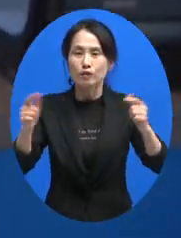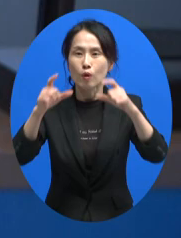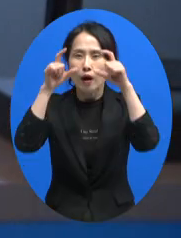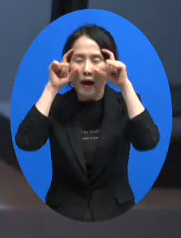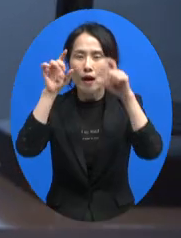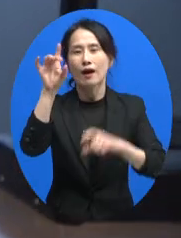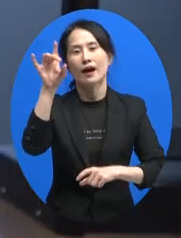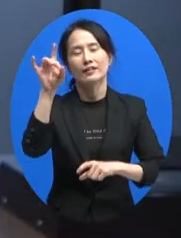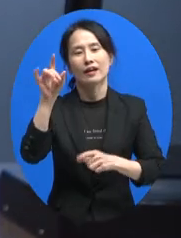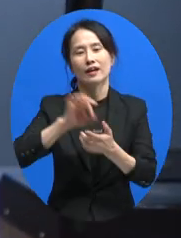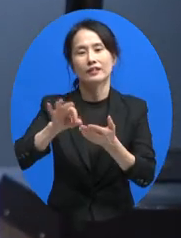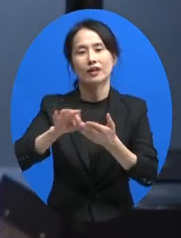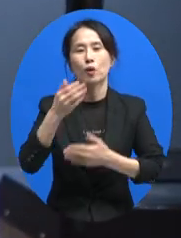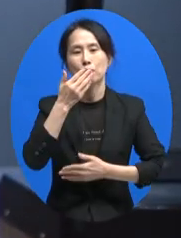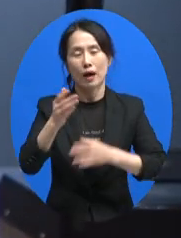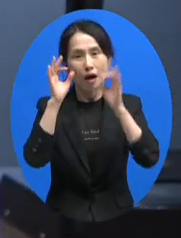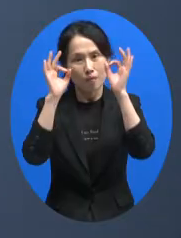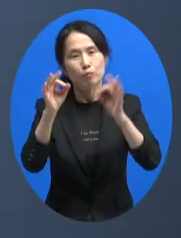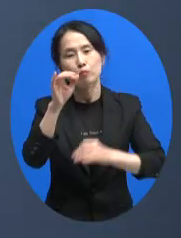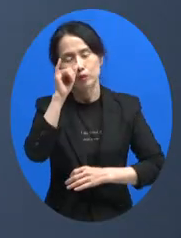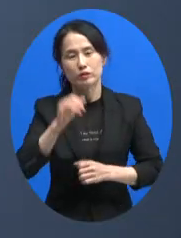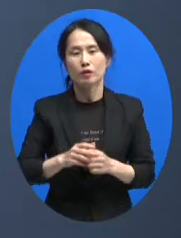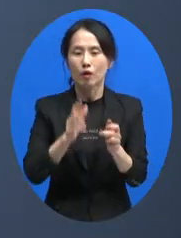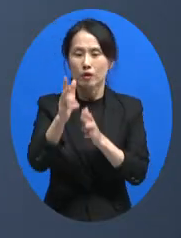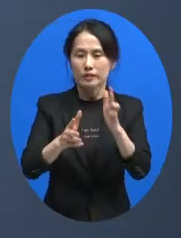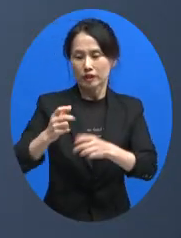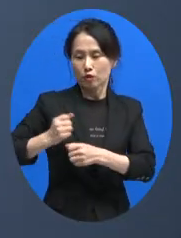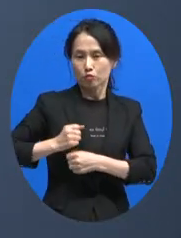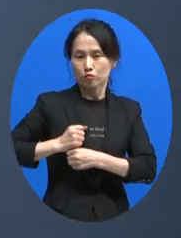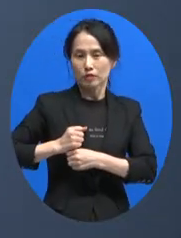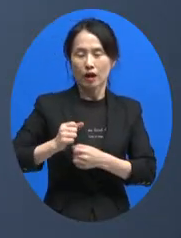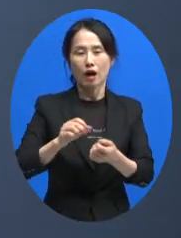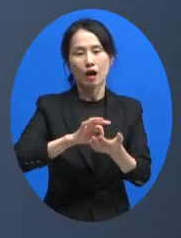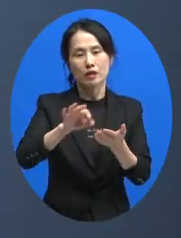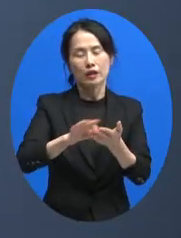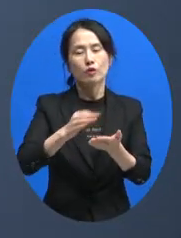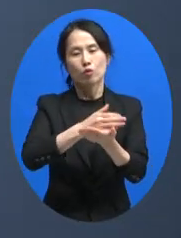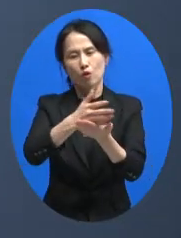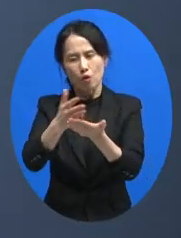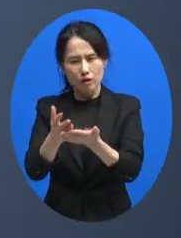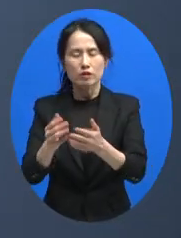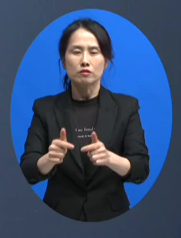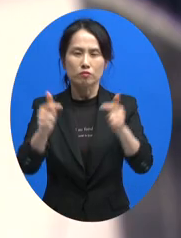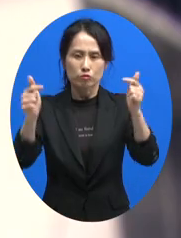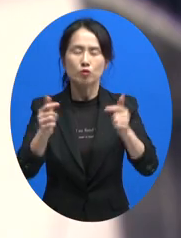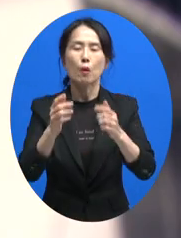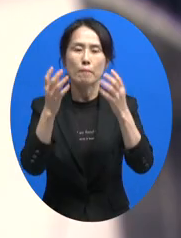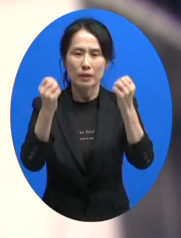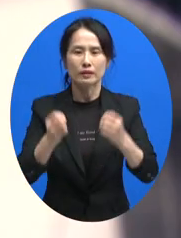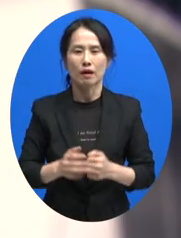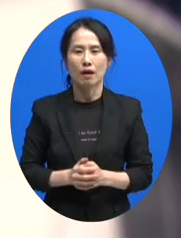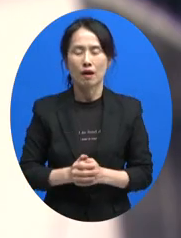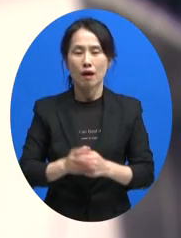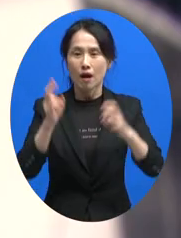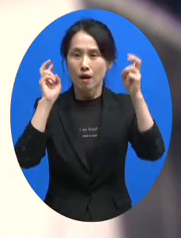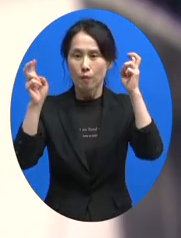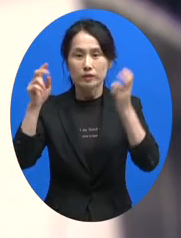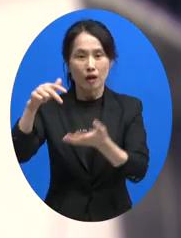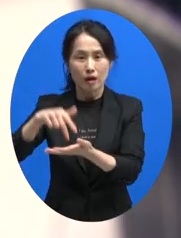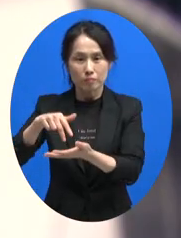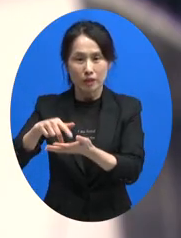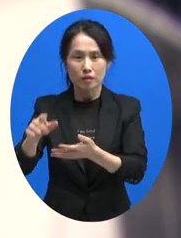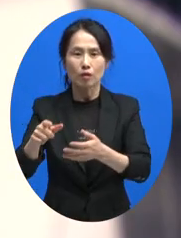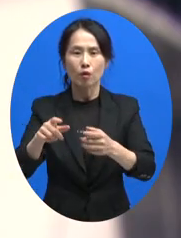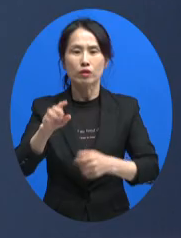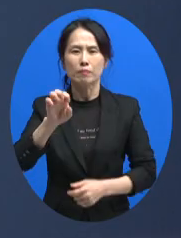끼면 볼 수 있게 되는 셈인데 산업이나 군사용 등 활용 분야는 무궁무진합니다. 특히 이 기업은 핀미러